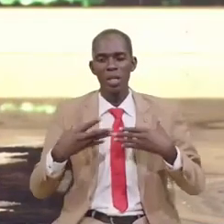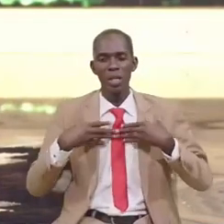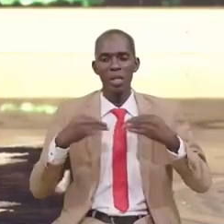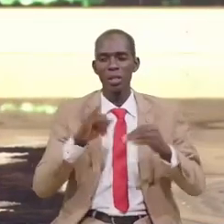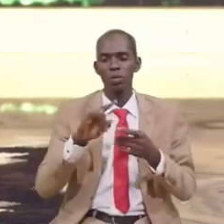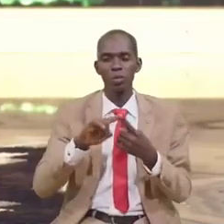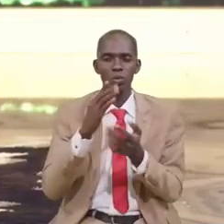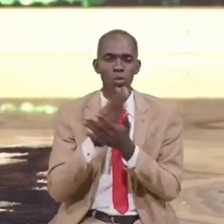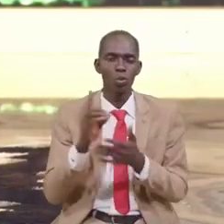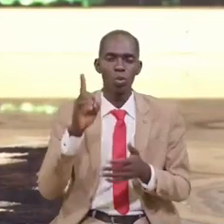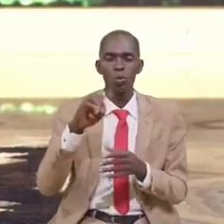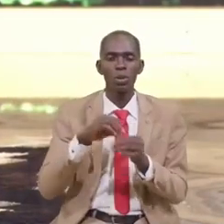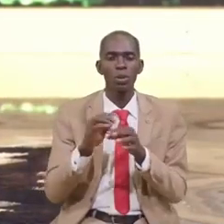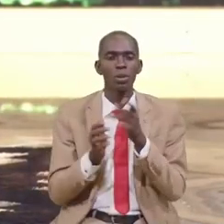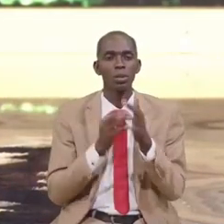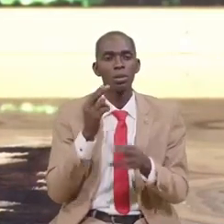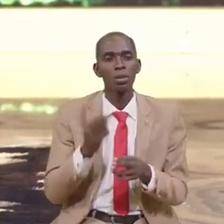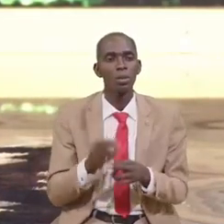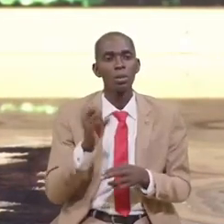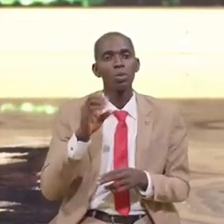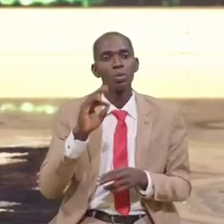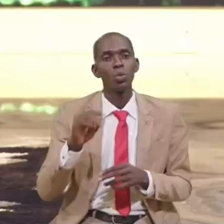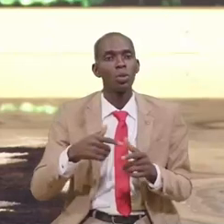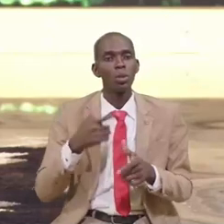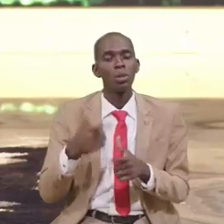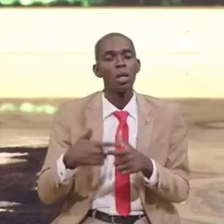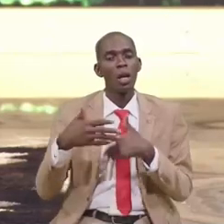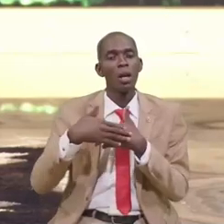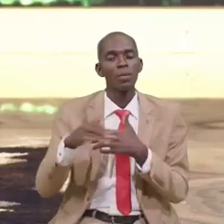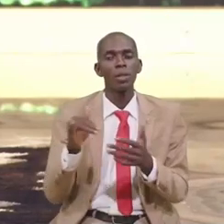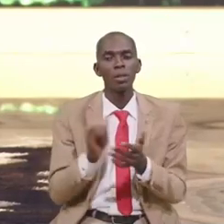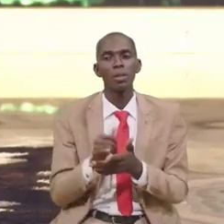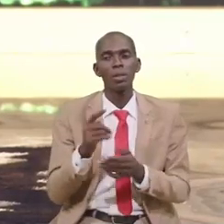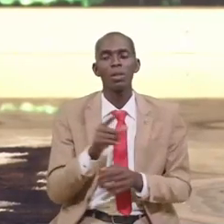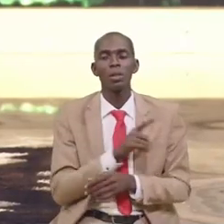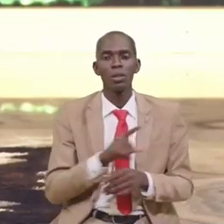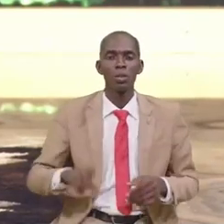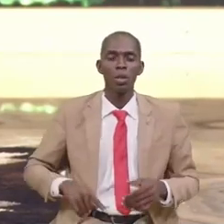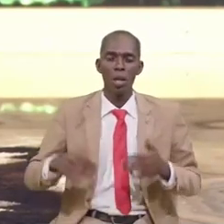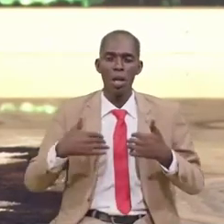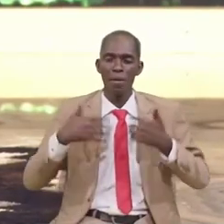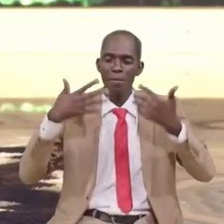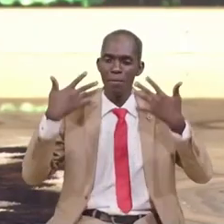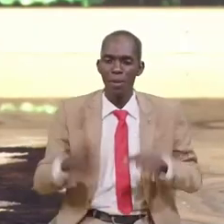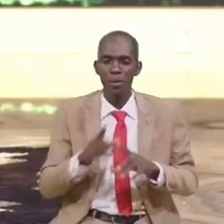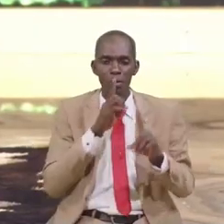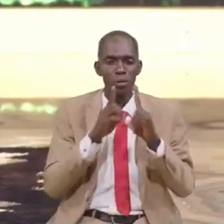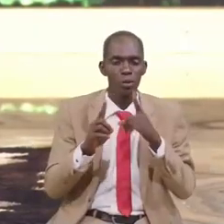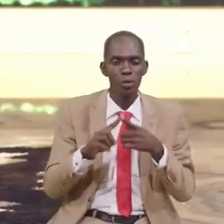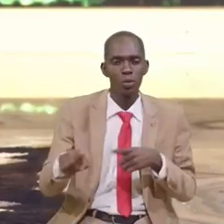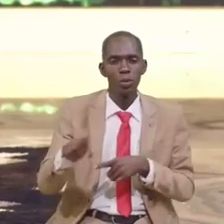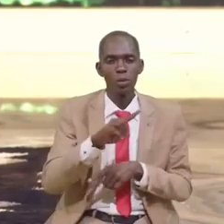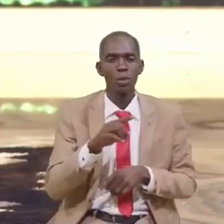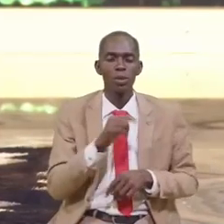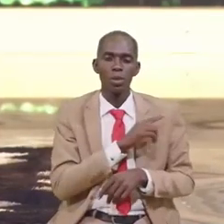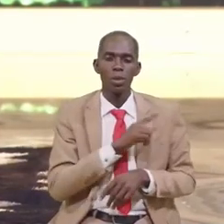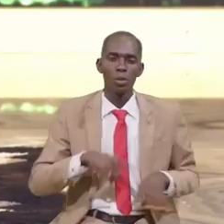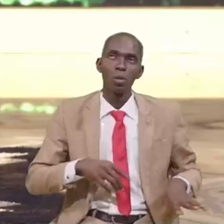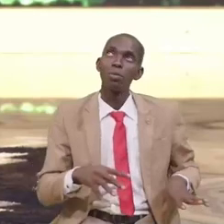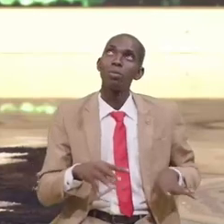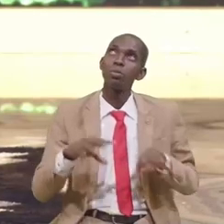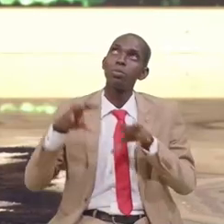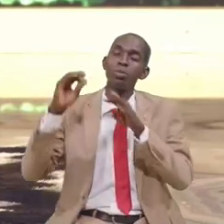Jésus-Christ. Le Seigneur, après leur avoir parlé, fut enlevé au ciel et